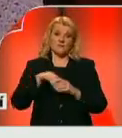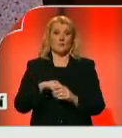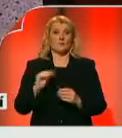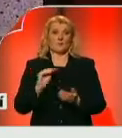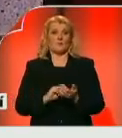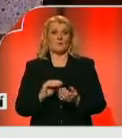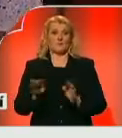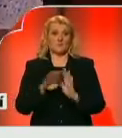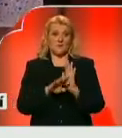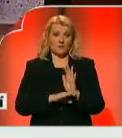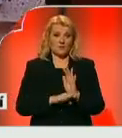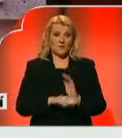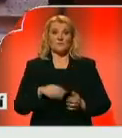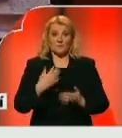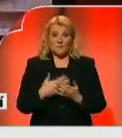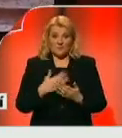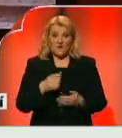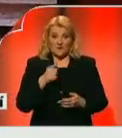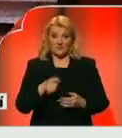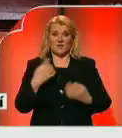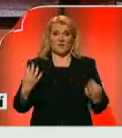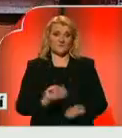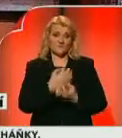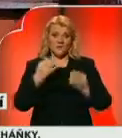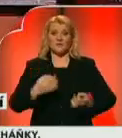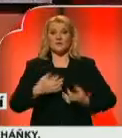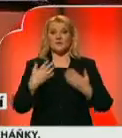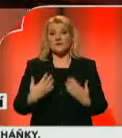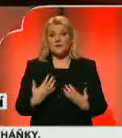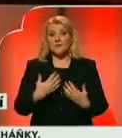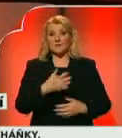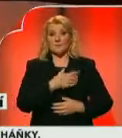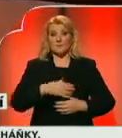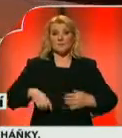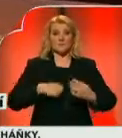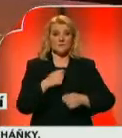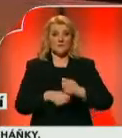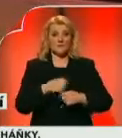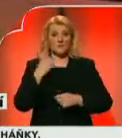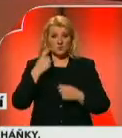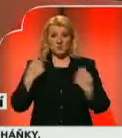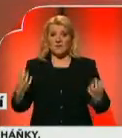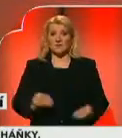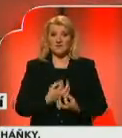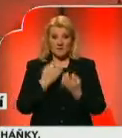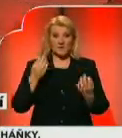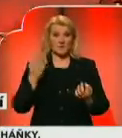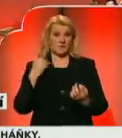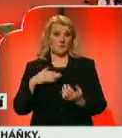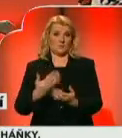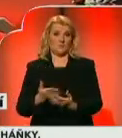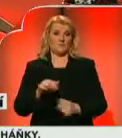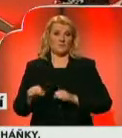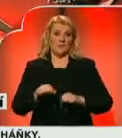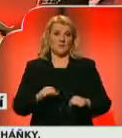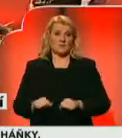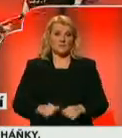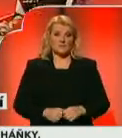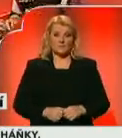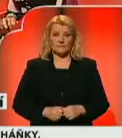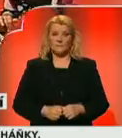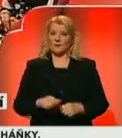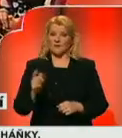zákona doplnit. A nakonec to byl jeden z bodů, které dnes ministryně práce a sociálních věcí předkládala na vládě. No pane Drábku,